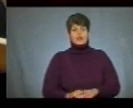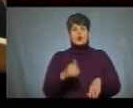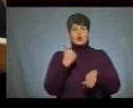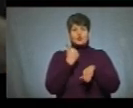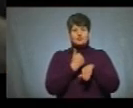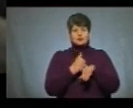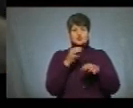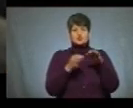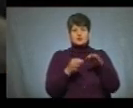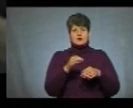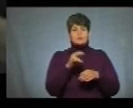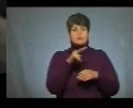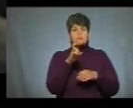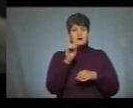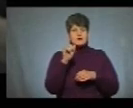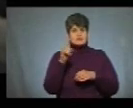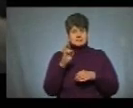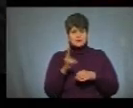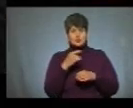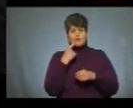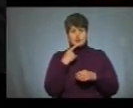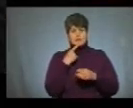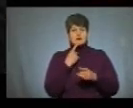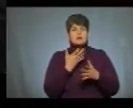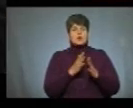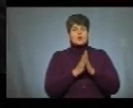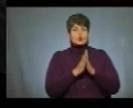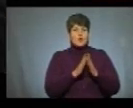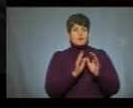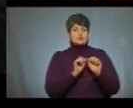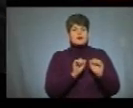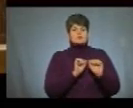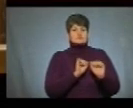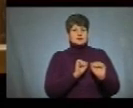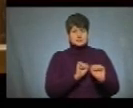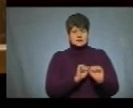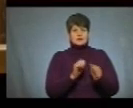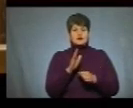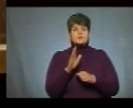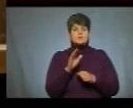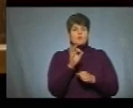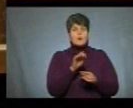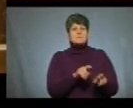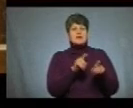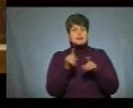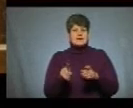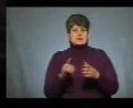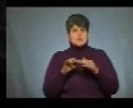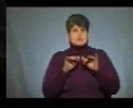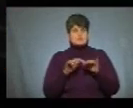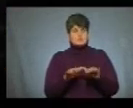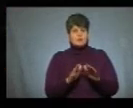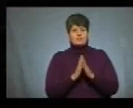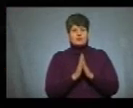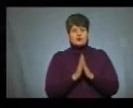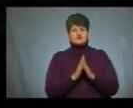Головуючий суддя Любомир Базанов озвучує клопотання захисника Олександра Башти Василя Притули про перенесення справи. Прошу